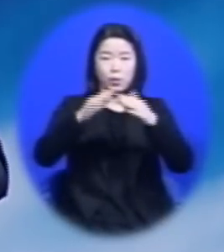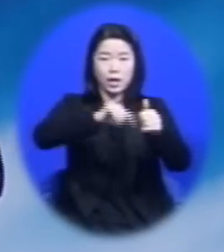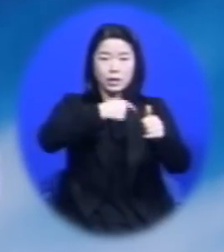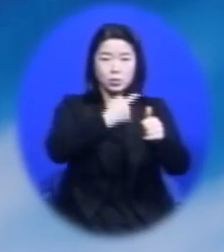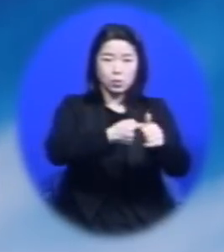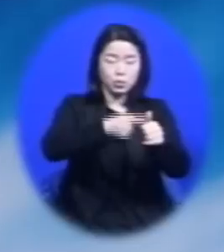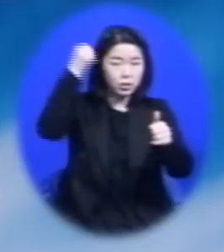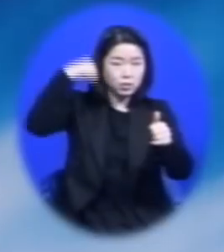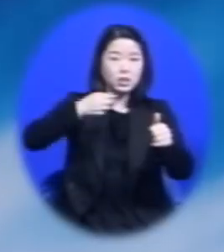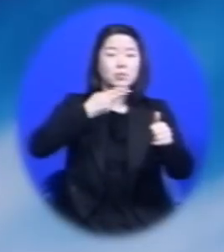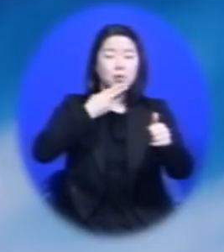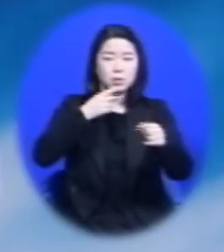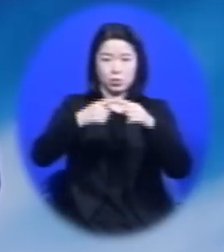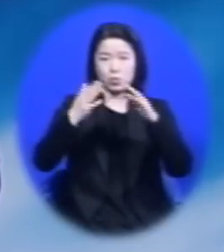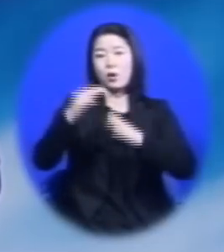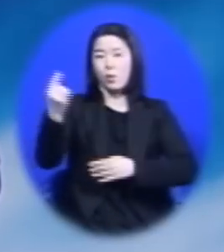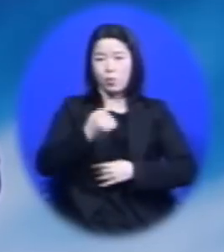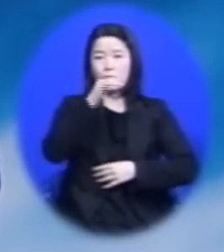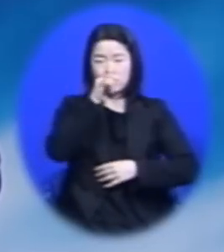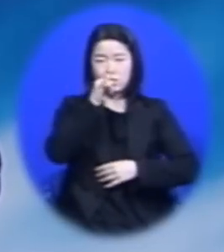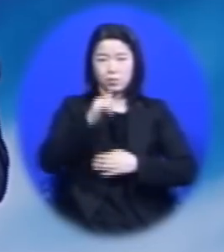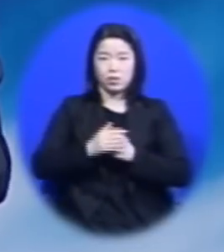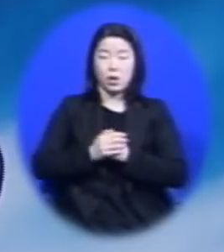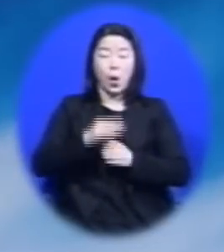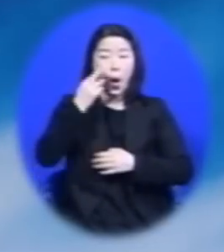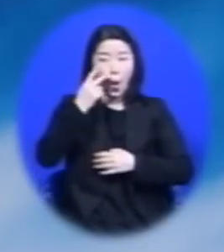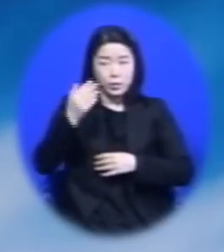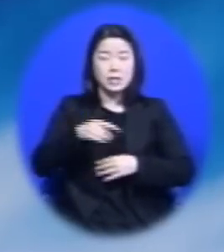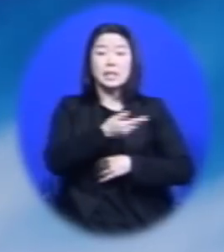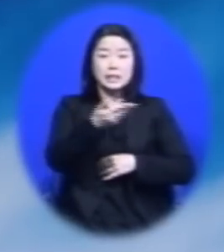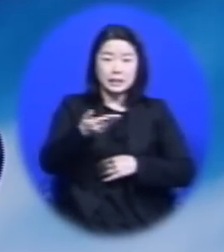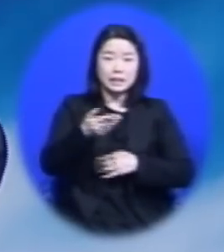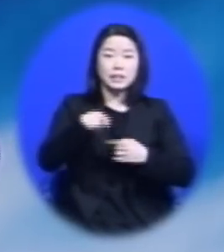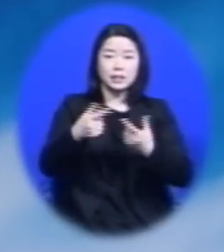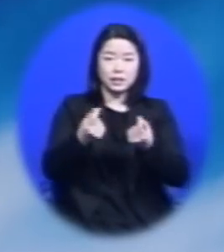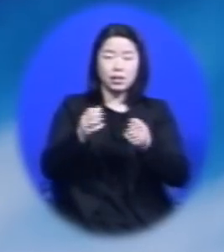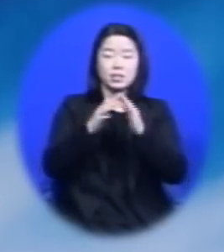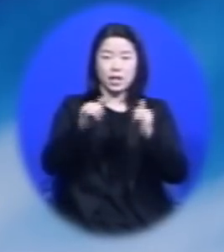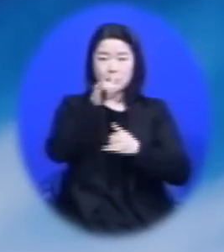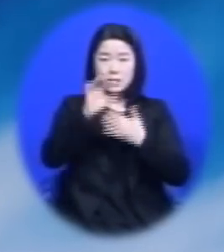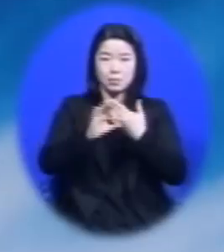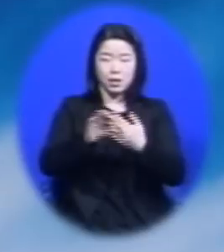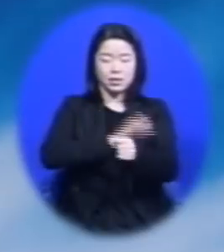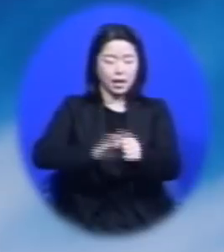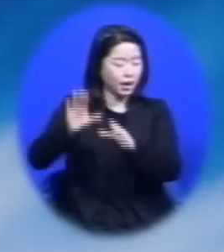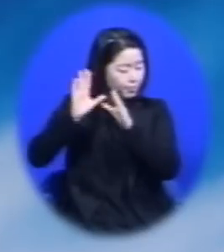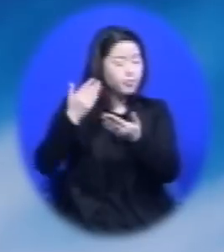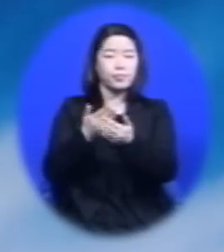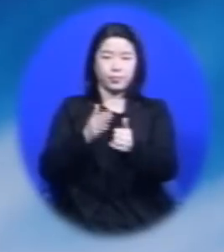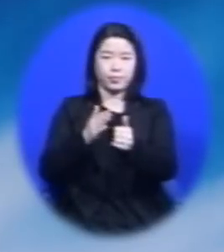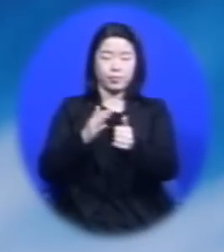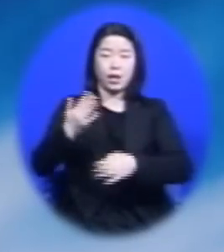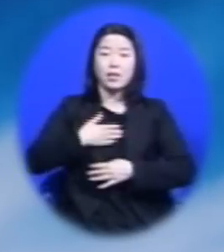없이 교회에 오신다는 거죠 혹시 그러신 분이 계시면 잘 들으시기 바랍니다 내가